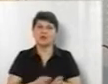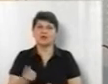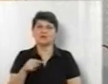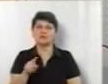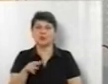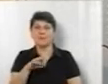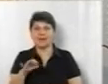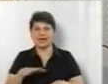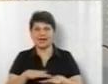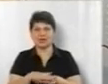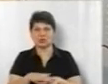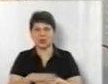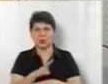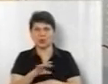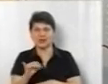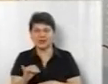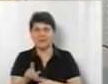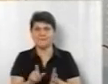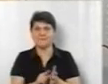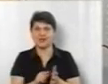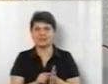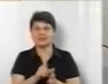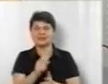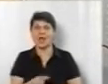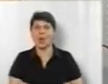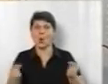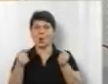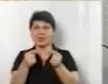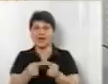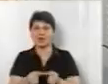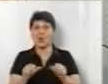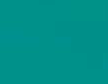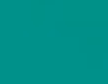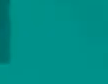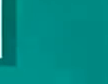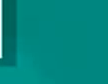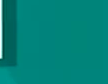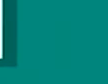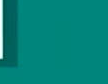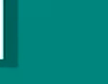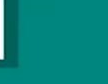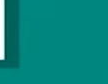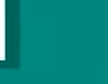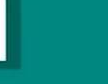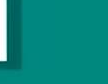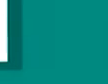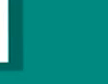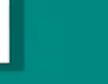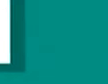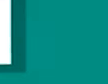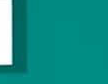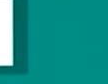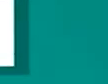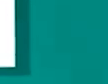при розрахунку пенсії за конкретною формулою бере участь у розрахунку три коефіцієнти: